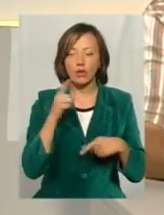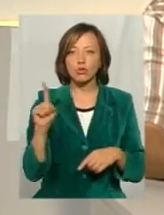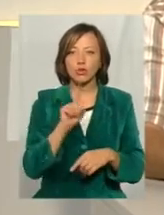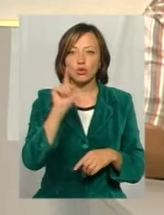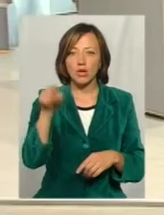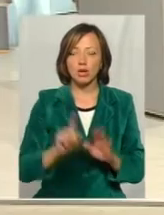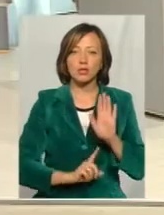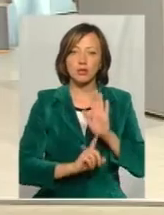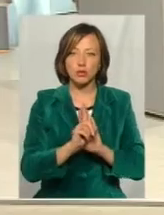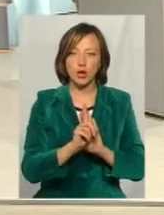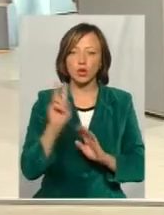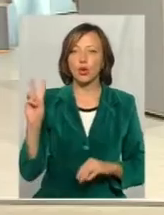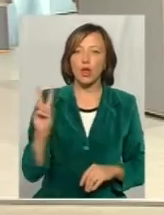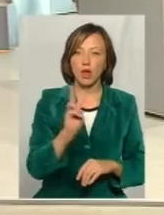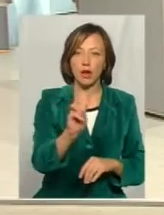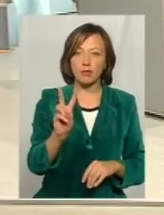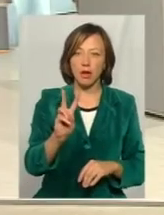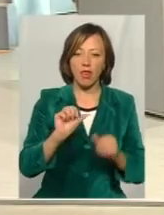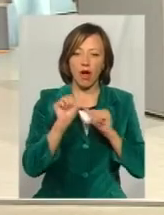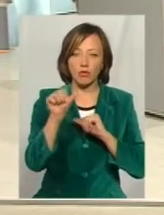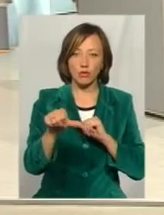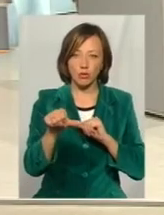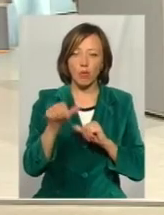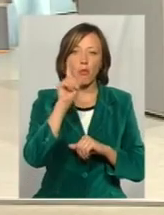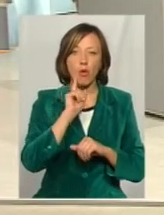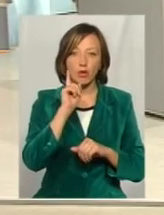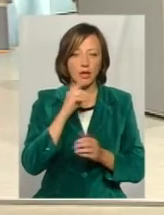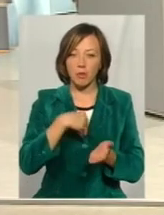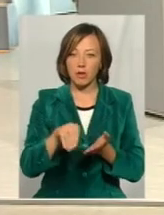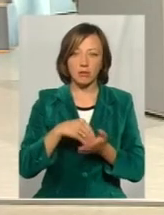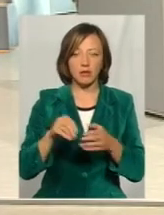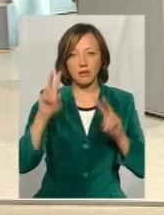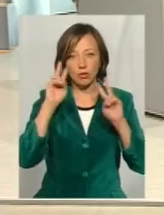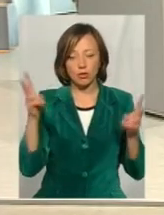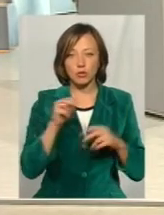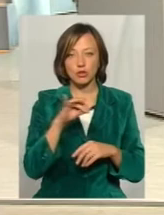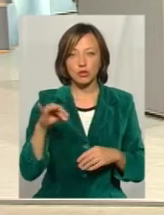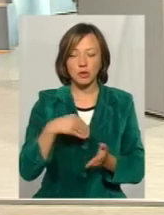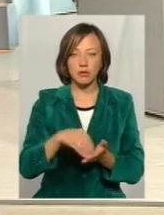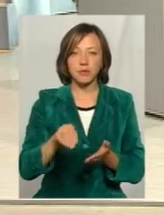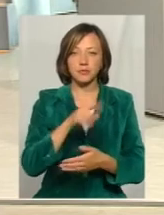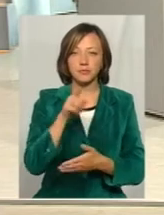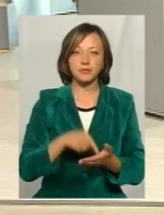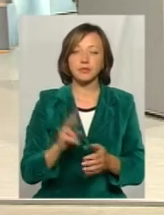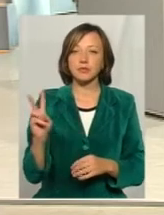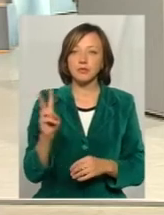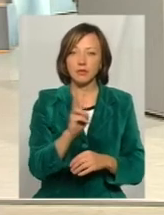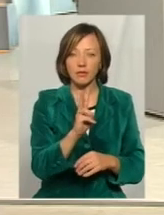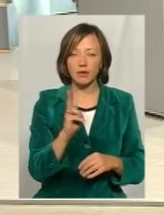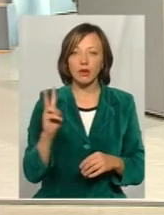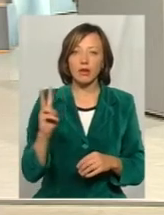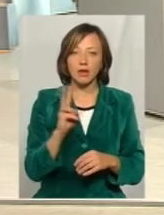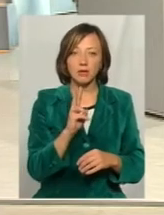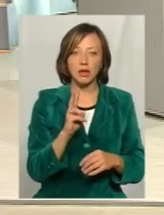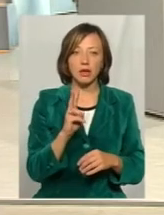туди запустять тролейбуси на автономному ходу, які поки що не придбали, невідомо, чи придбають. Щодо тролейбусів з